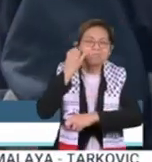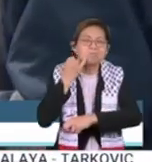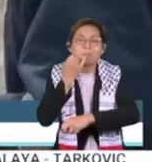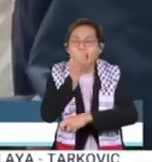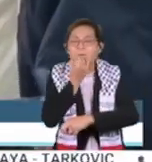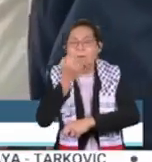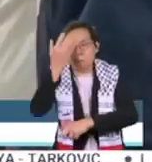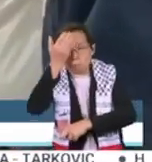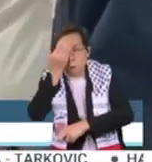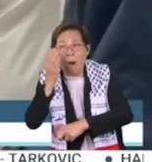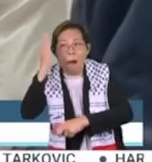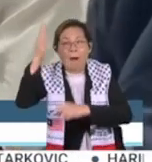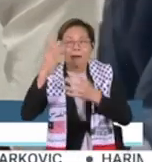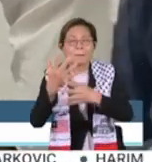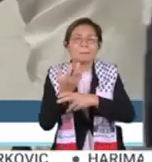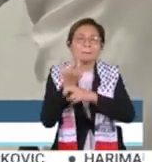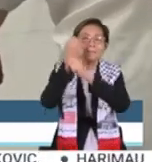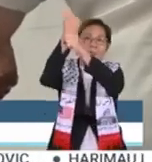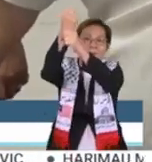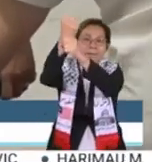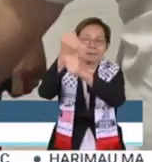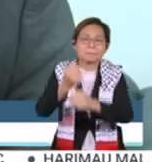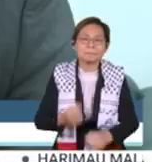akan membuahkan hasil.